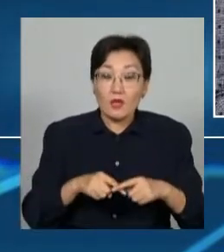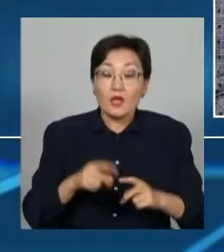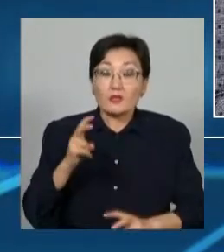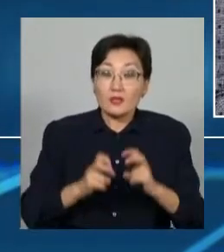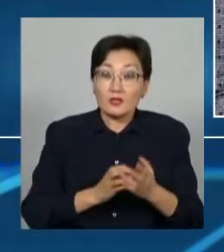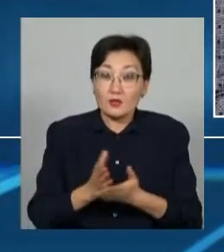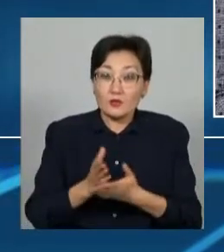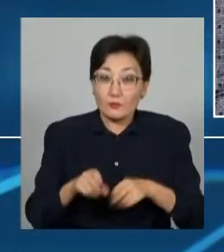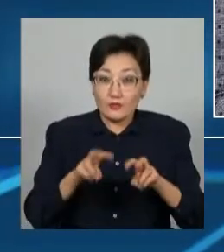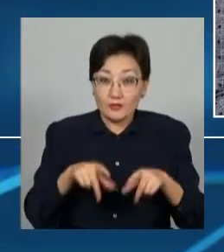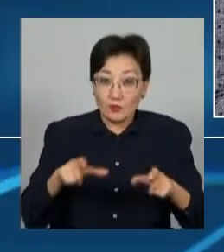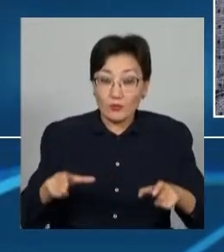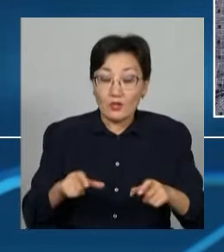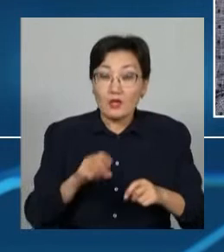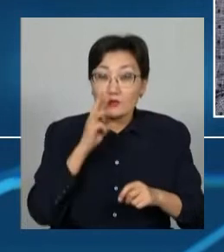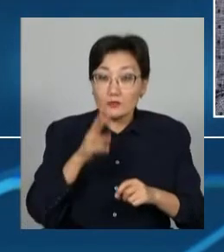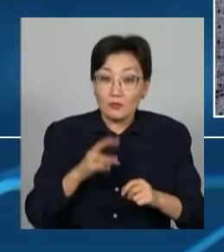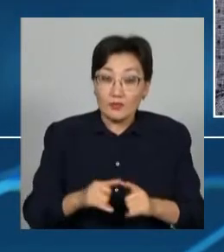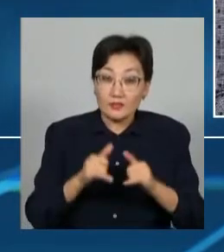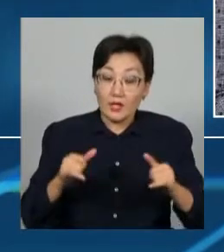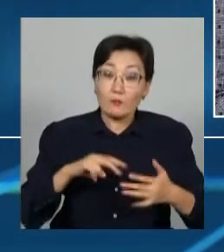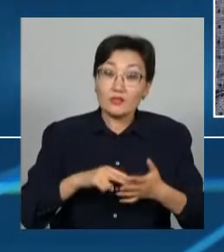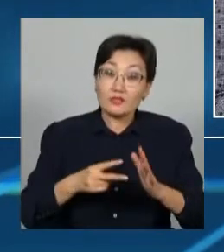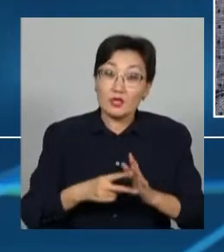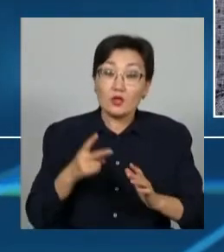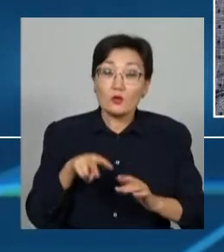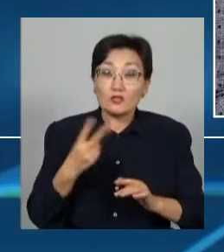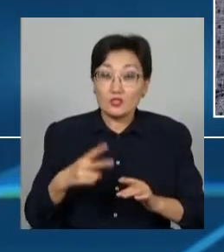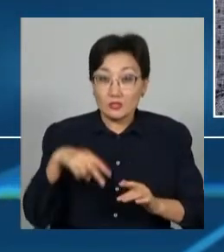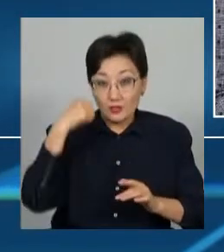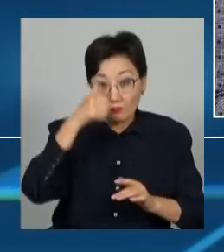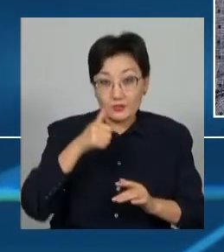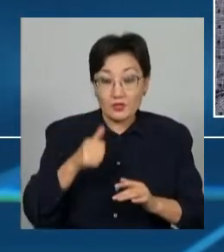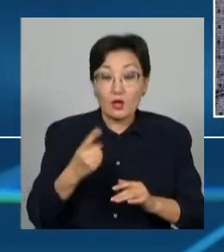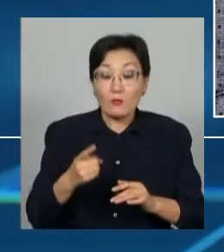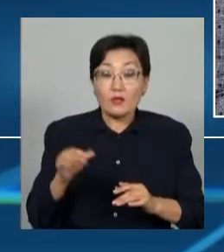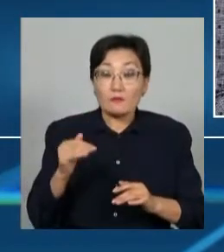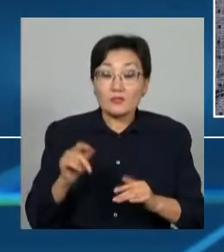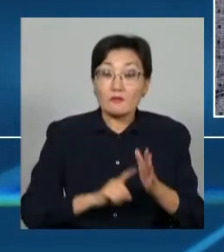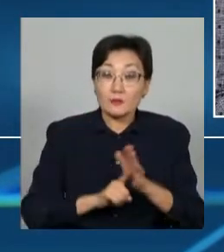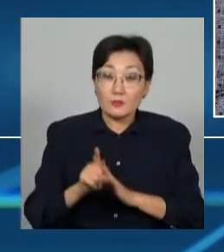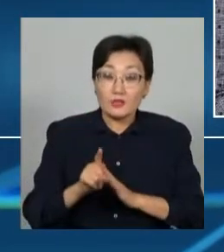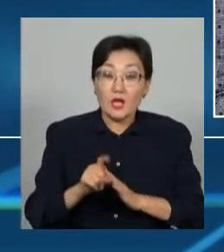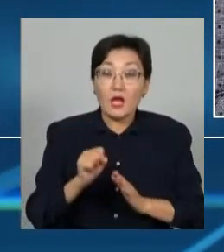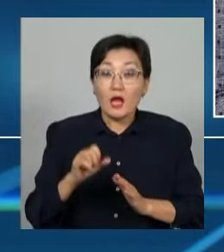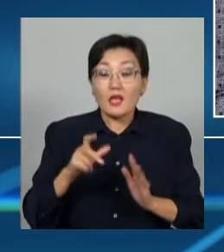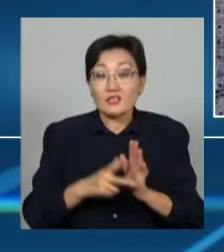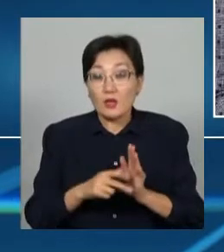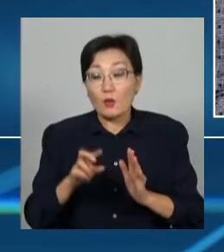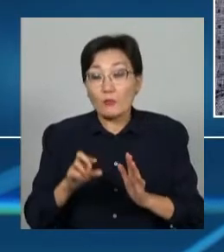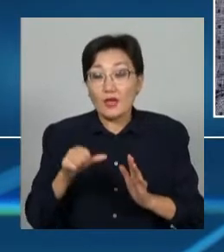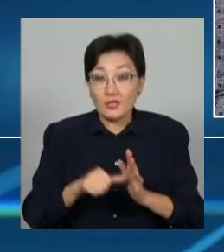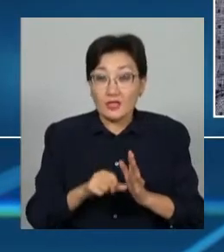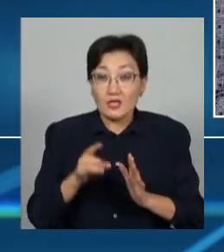сала қызметкерлерінің еңбек ақысын одан әрі арттыру мақсатында 2022 жылғы 1 ақпаннан бастап А8,